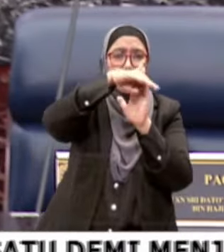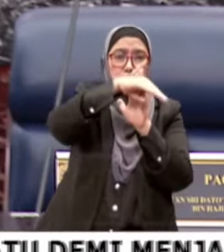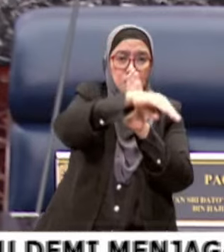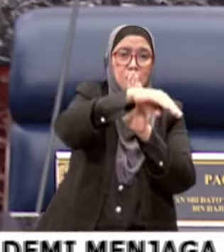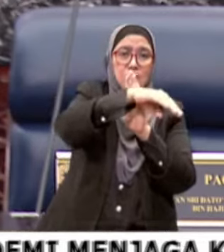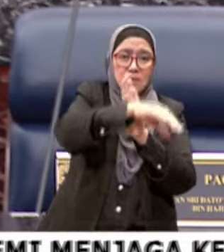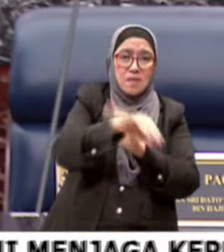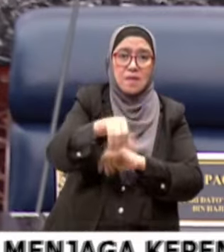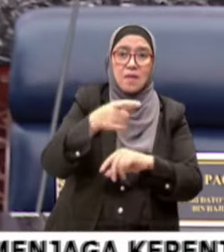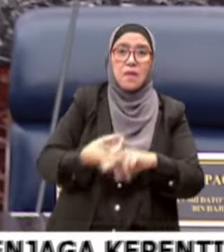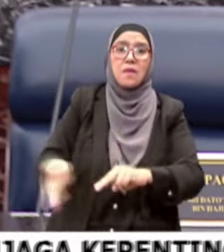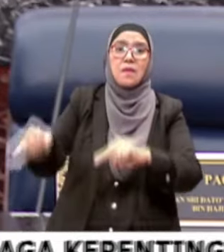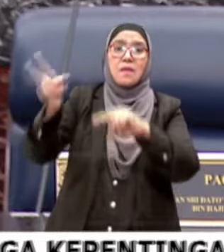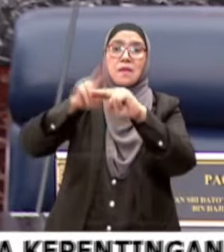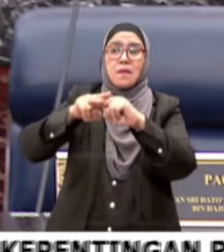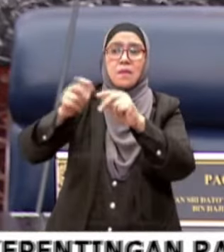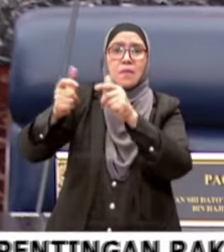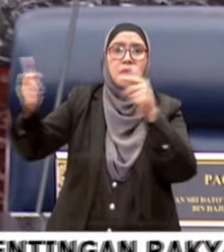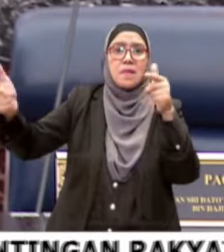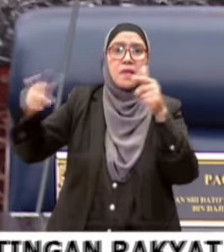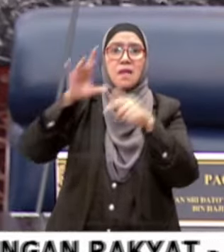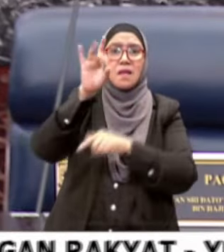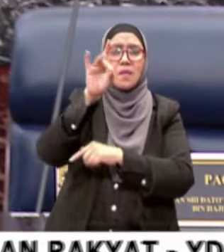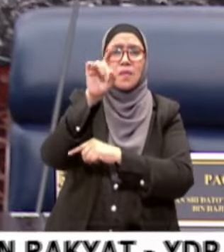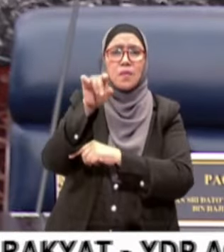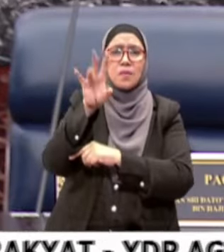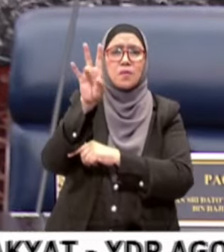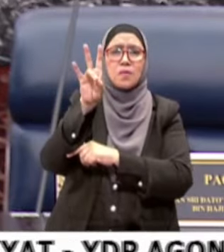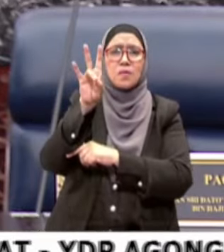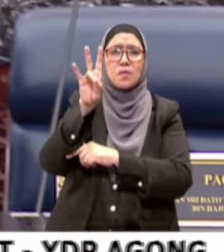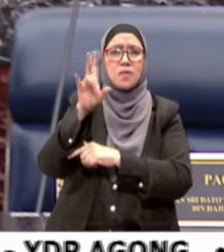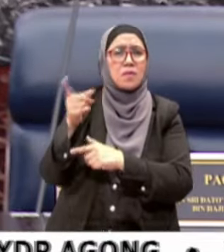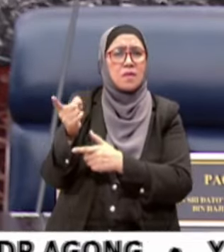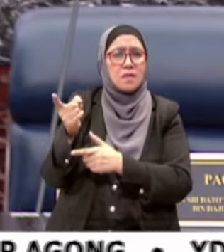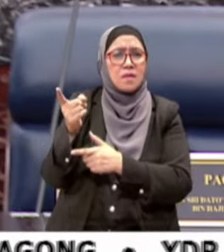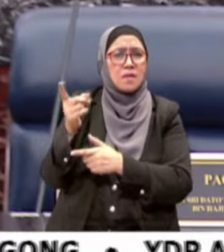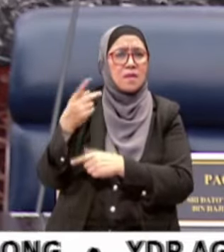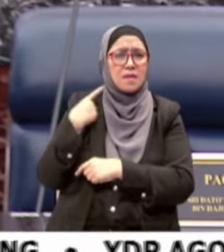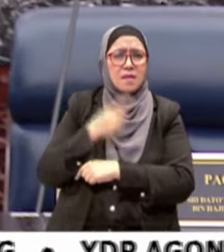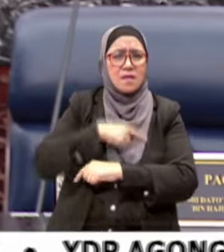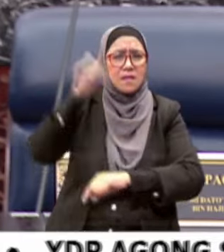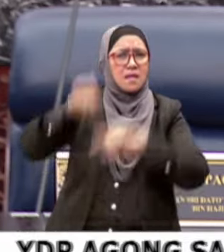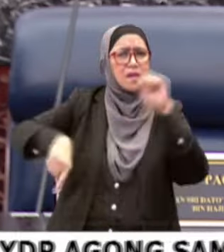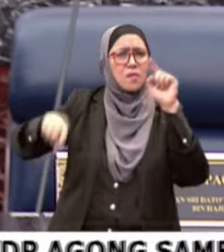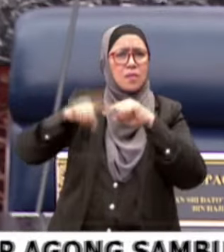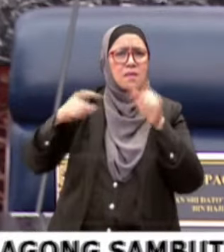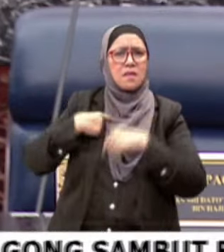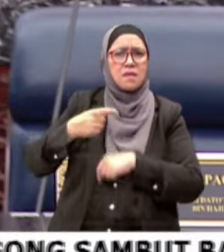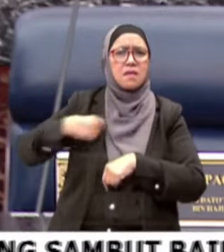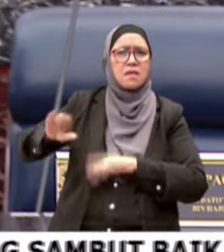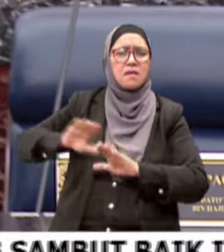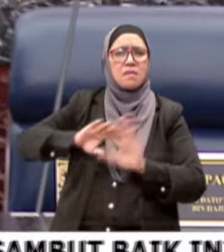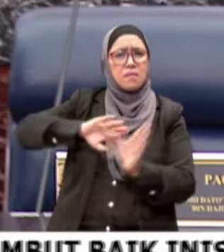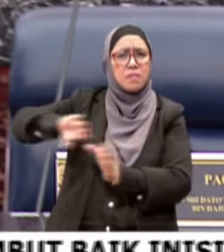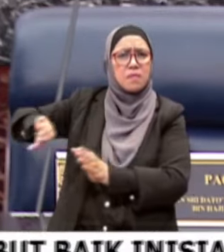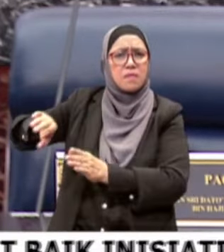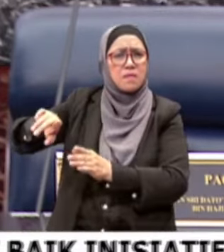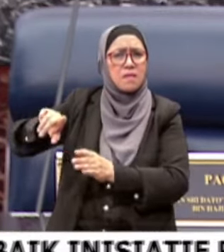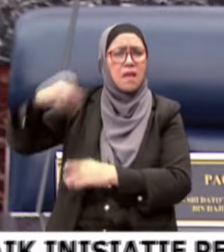penambahan yang besar itu 87 jangan kita Denai bahwa sebenarnya inilah yang telah pun